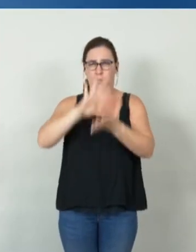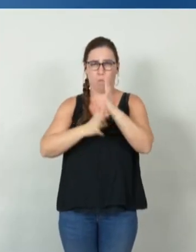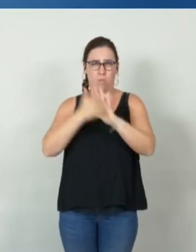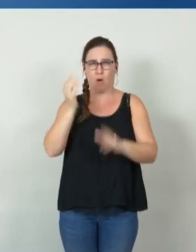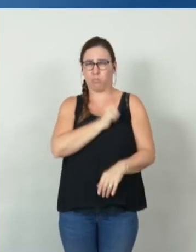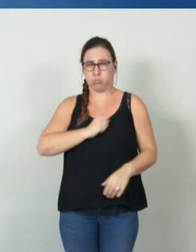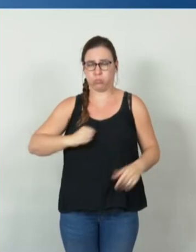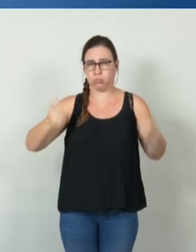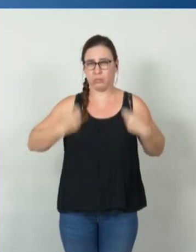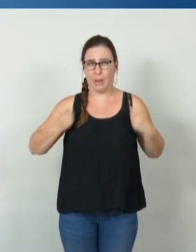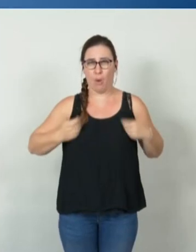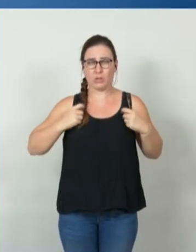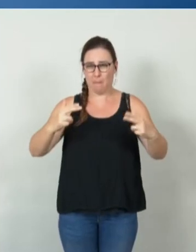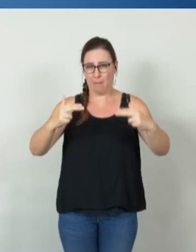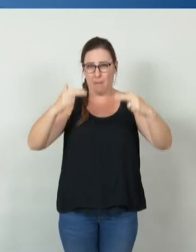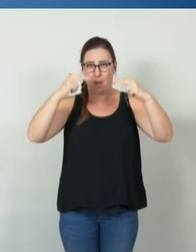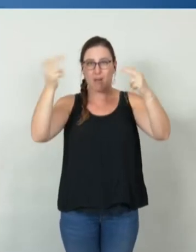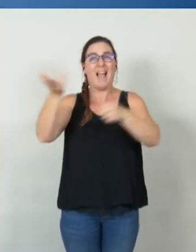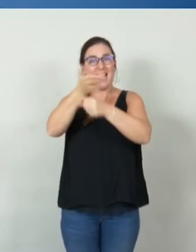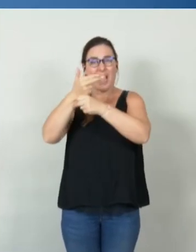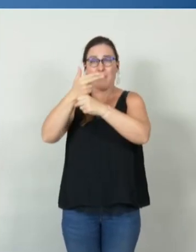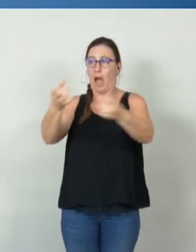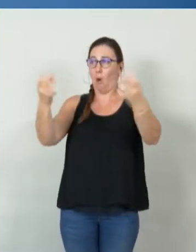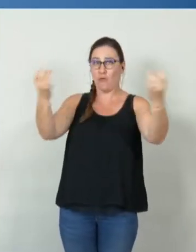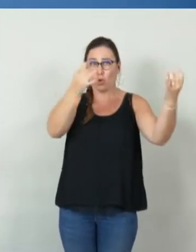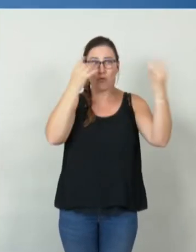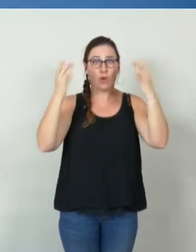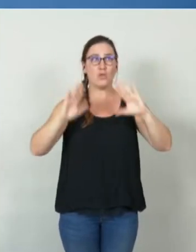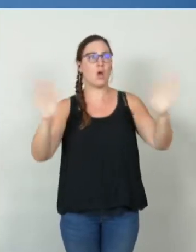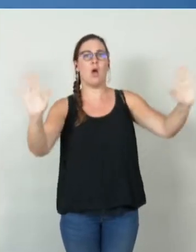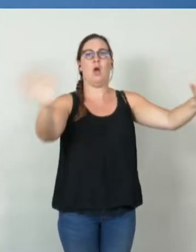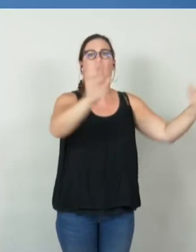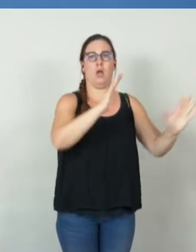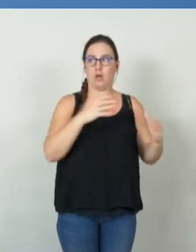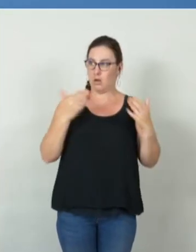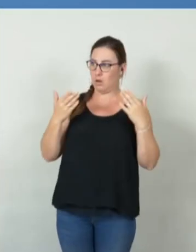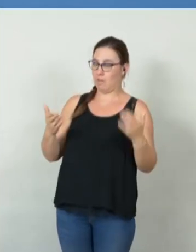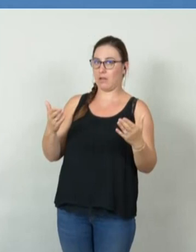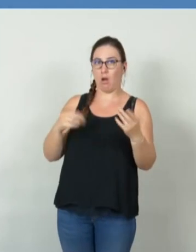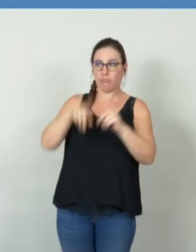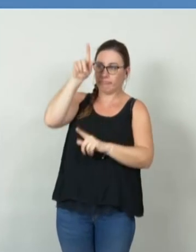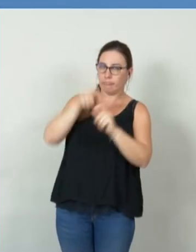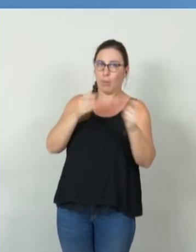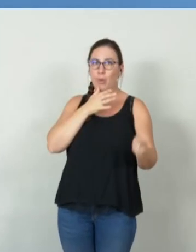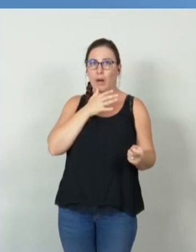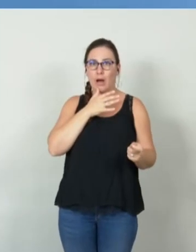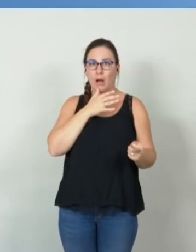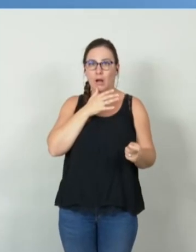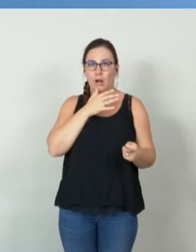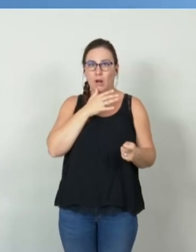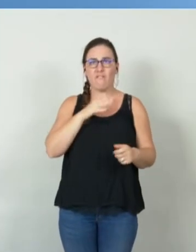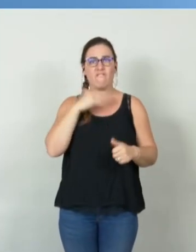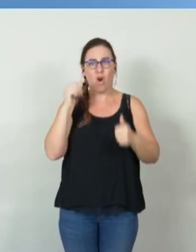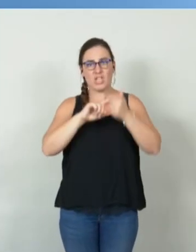et comme elle refuse les caméras devant ses bâtiments publics elle n'est pratiquement plus durable sans déranchises énormes